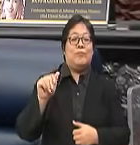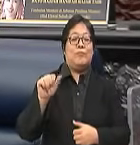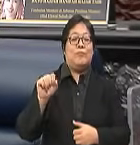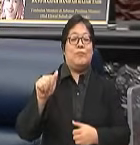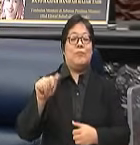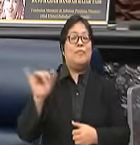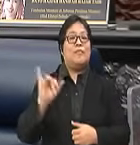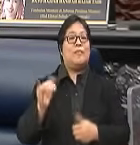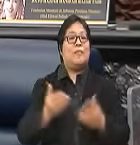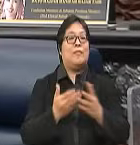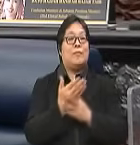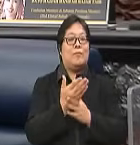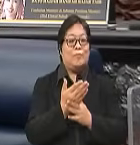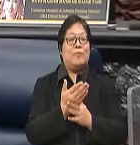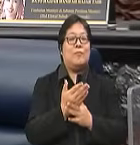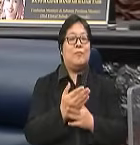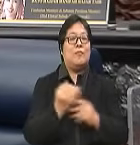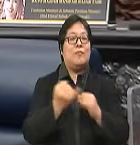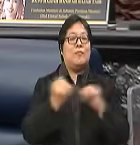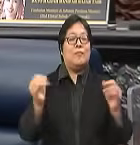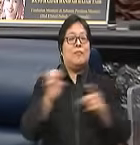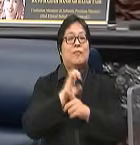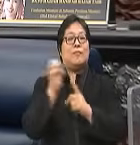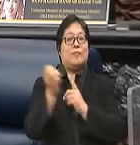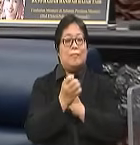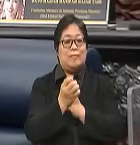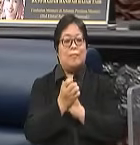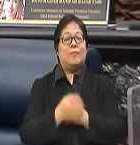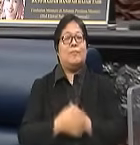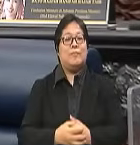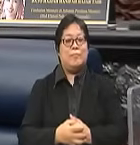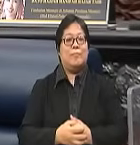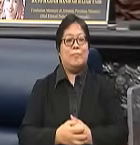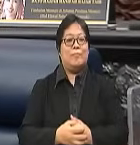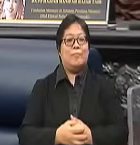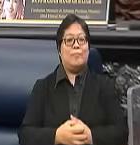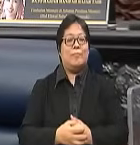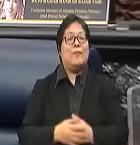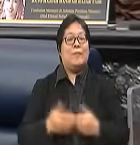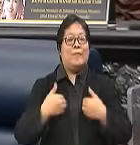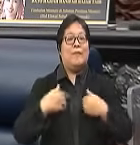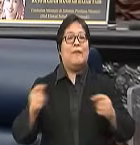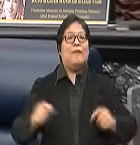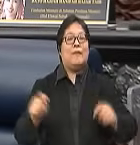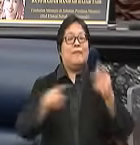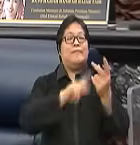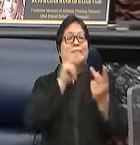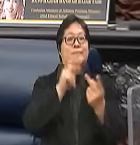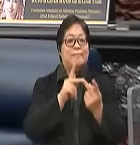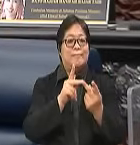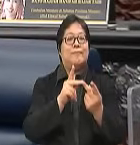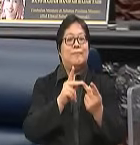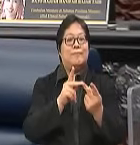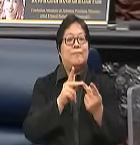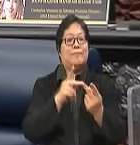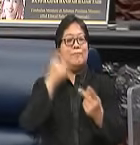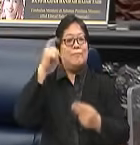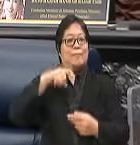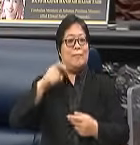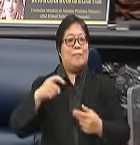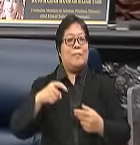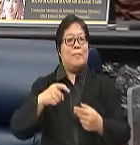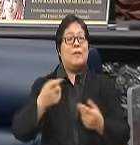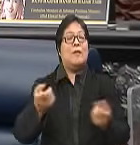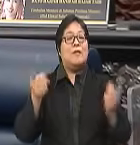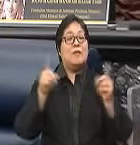juga melalui jabatan alam sekitar juga telah mengambil khas wajarnya dalam memastikan